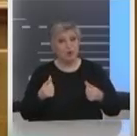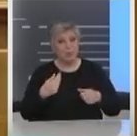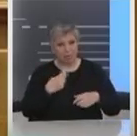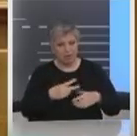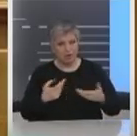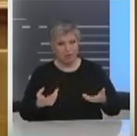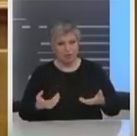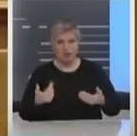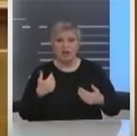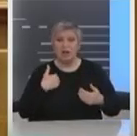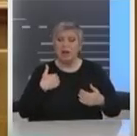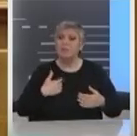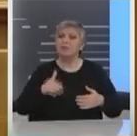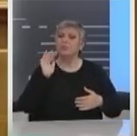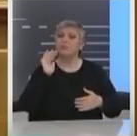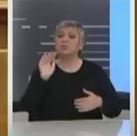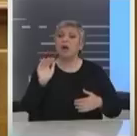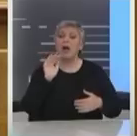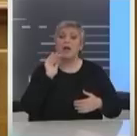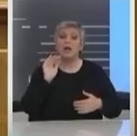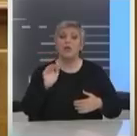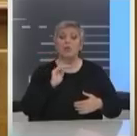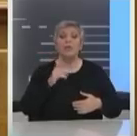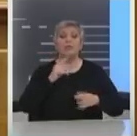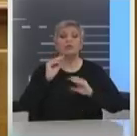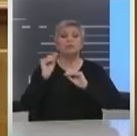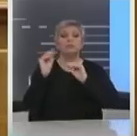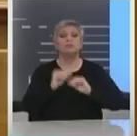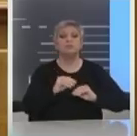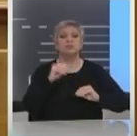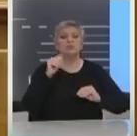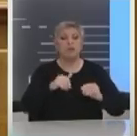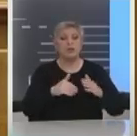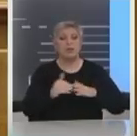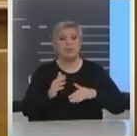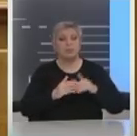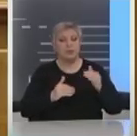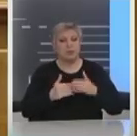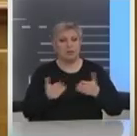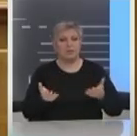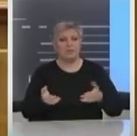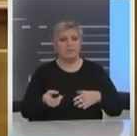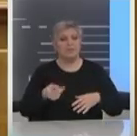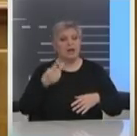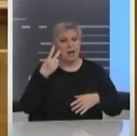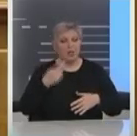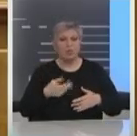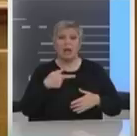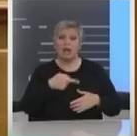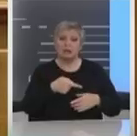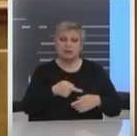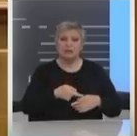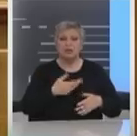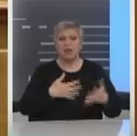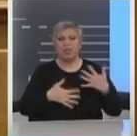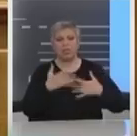τους επενδυτές να έρθουν να επενδύσουν στην πατρίδα μας. Να δούνε πίσω από την ασυναρτησία και